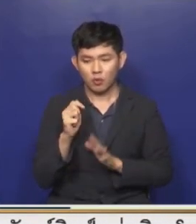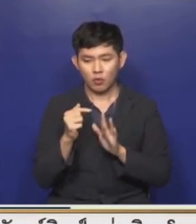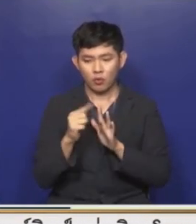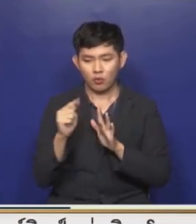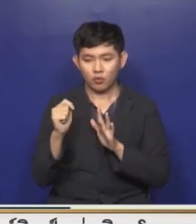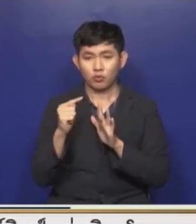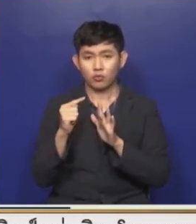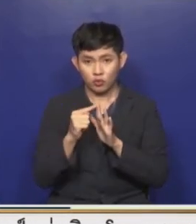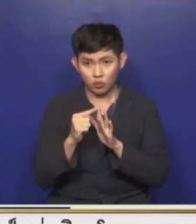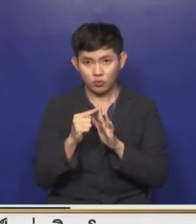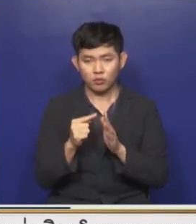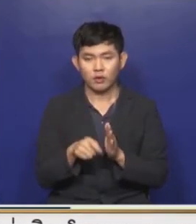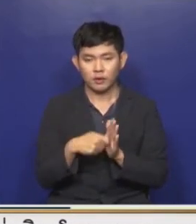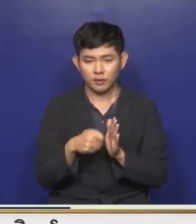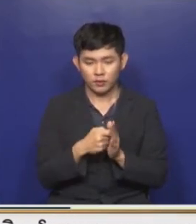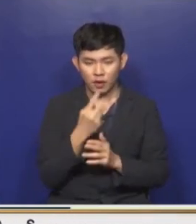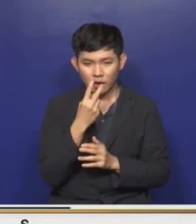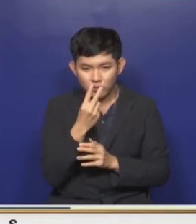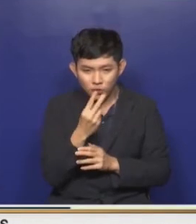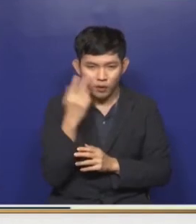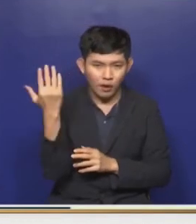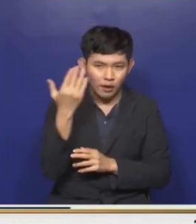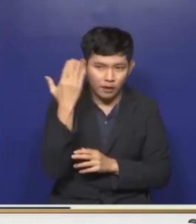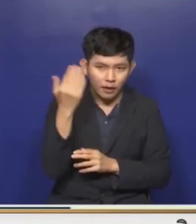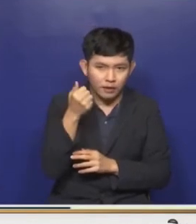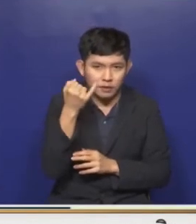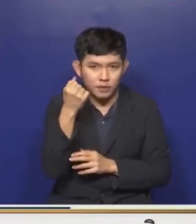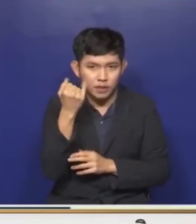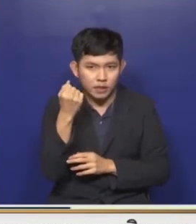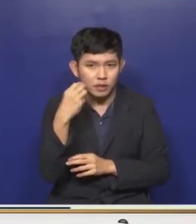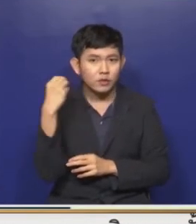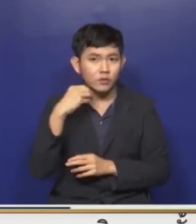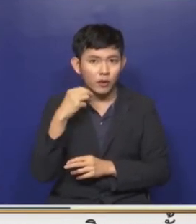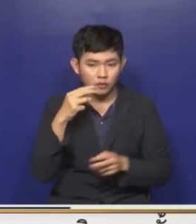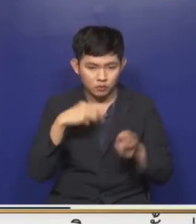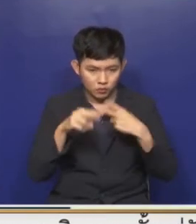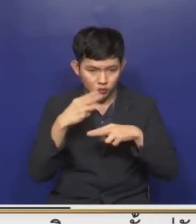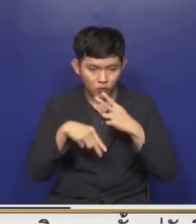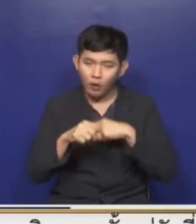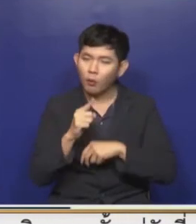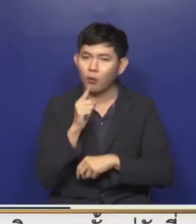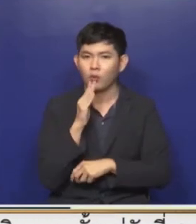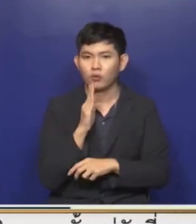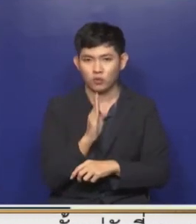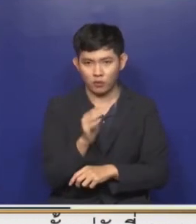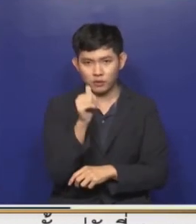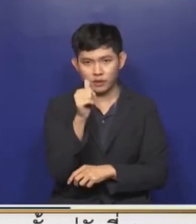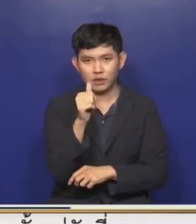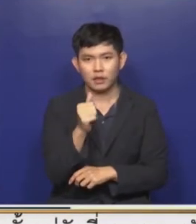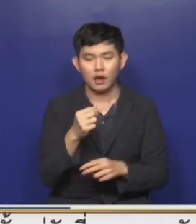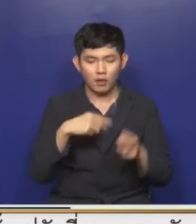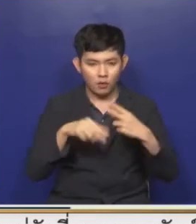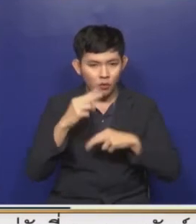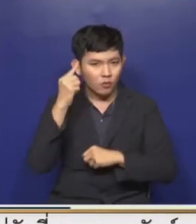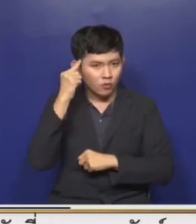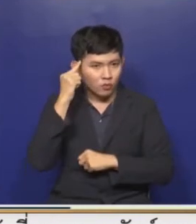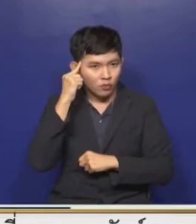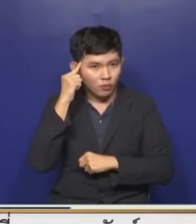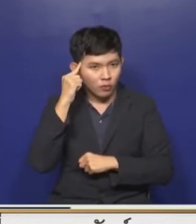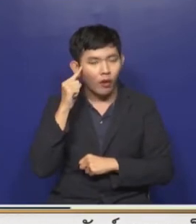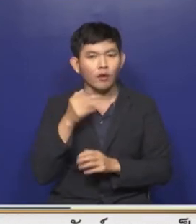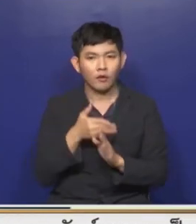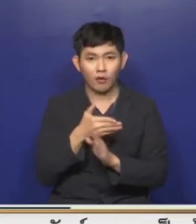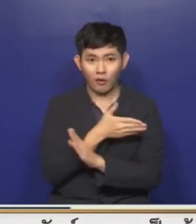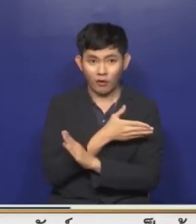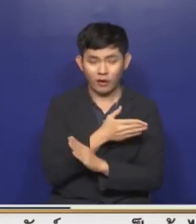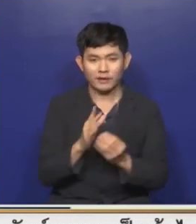ครัว่าสัรยภาพใกพยากรสภาพอากาศใแต่ละวนนั้น มความแนย่ำขึ้นมากทำใหเราสามารถคาตการได้ แล้วกบอกกงหนาได้ว่